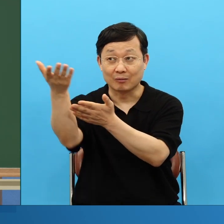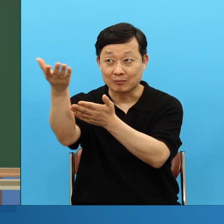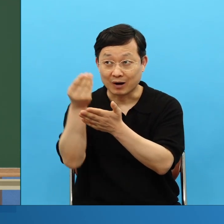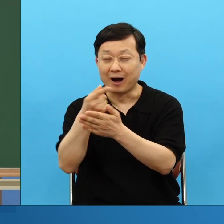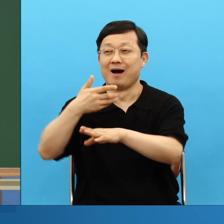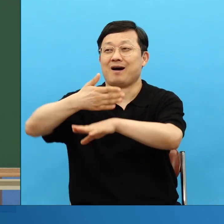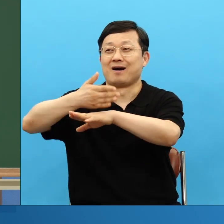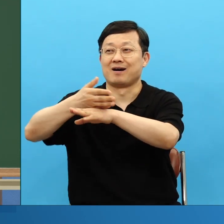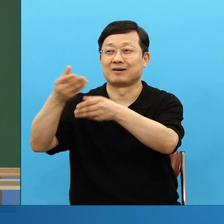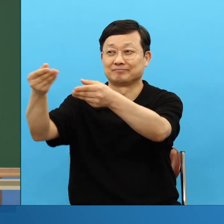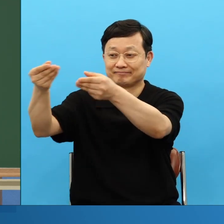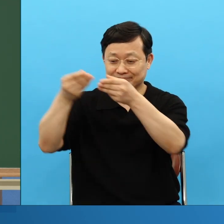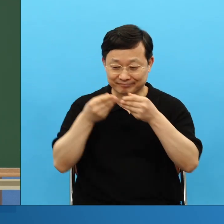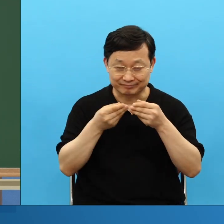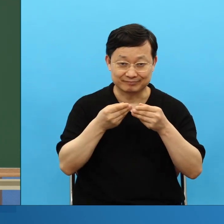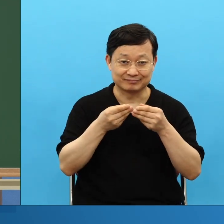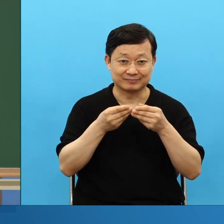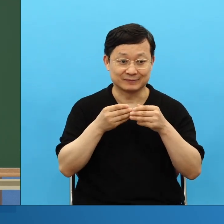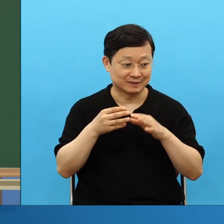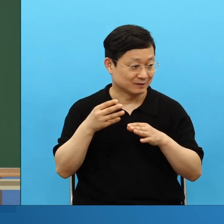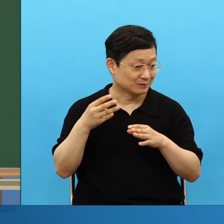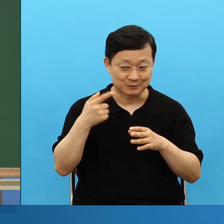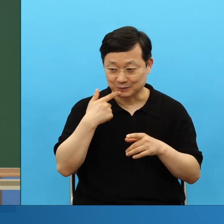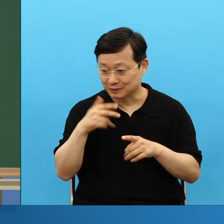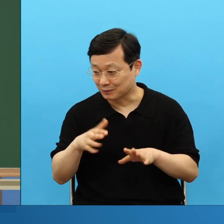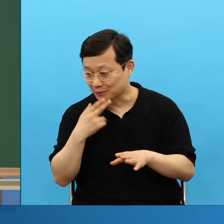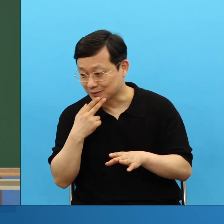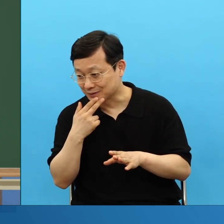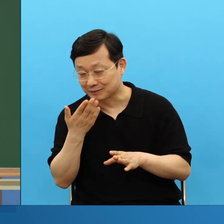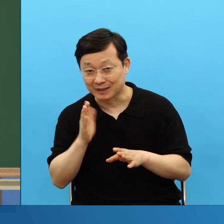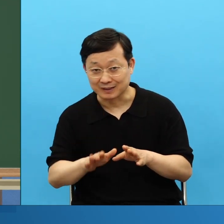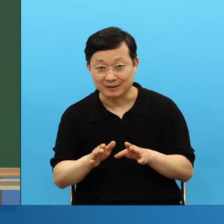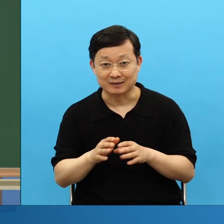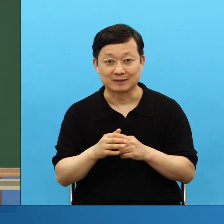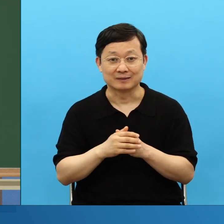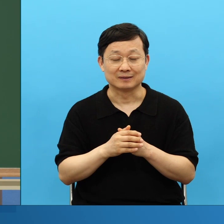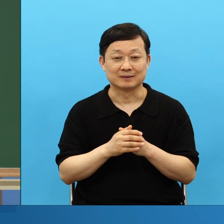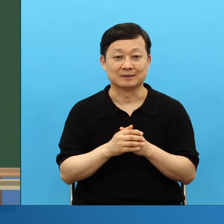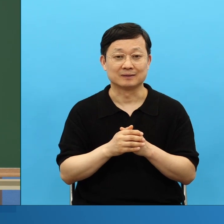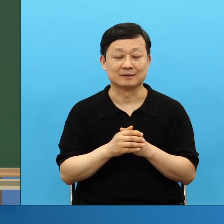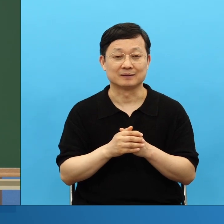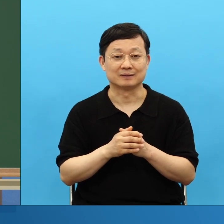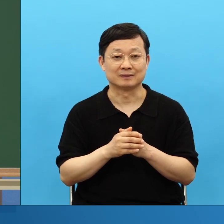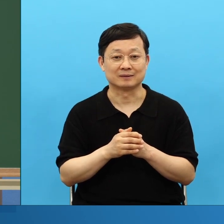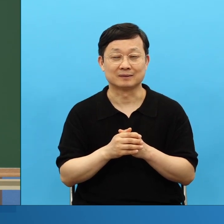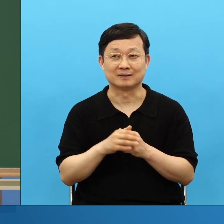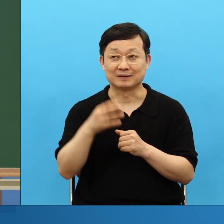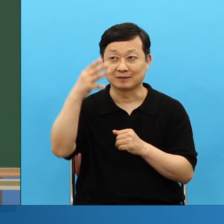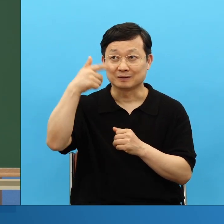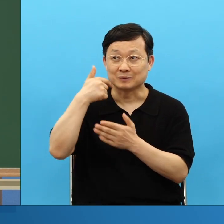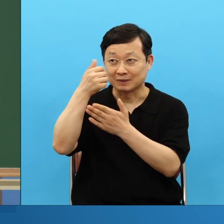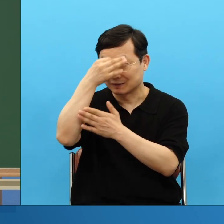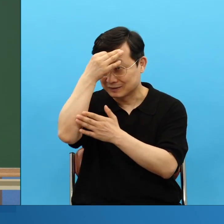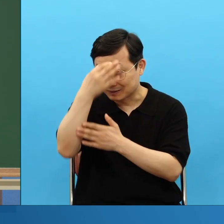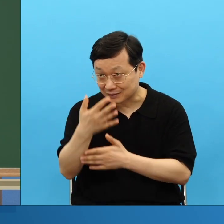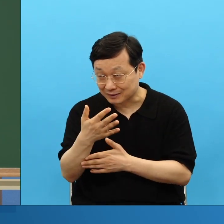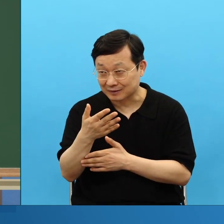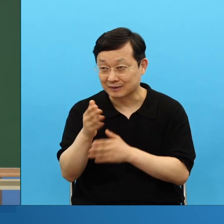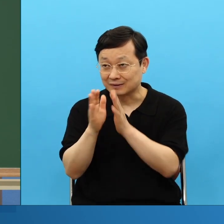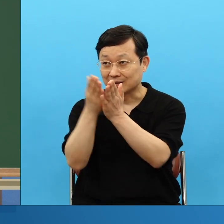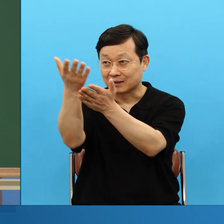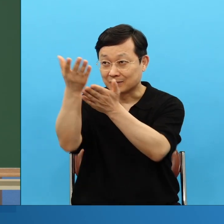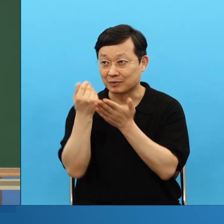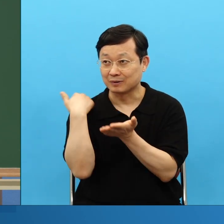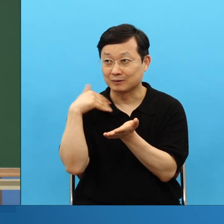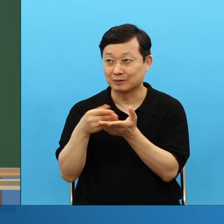빌려주셨어요. 근데 유 목사님 이 자리에 안 계시겠지만 제가 사과를 좀 이 자리를 빌어서 좀 드려야 될 것은 그때 책 빌렸는데 아직